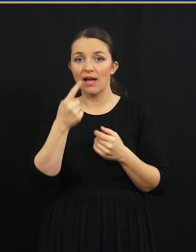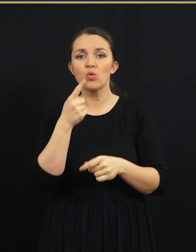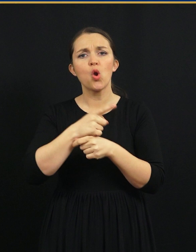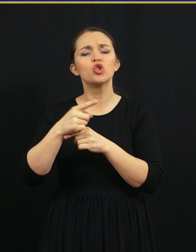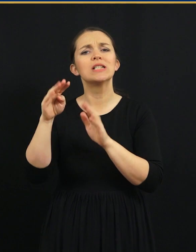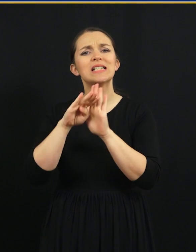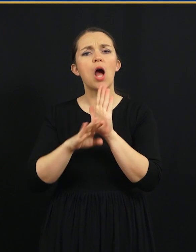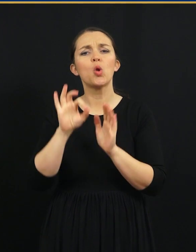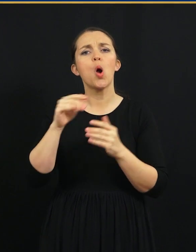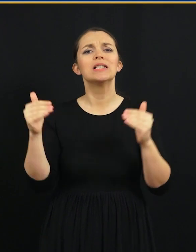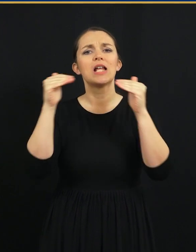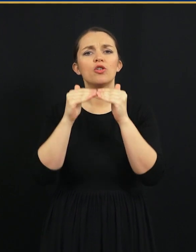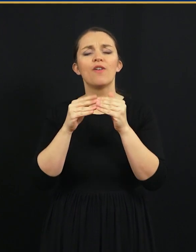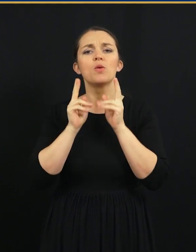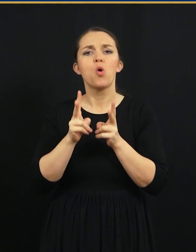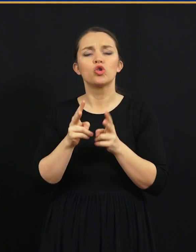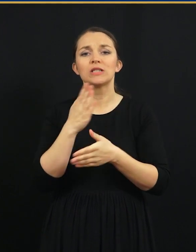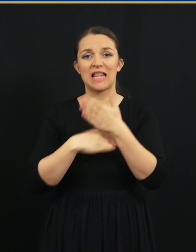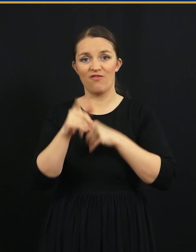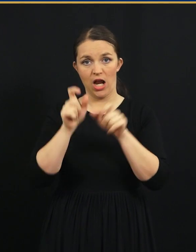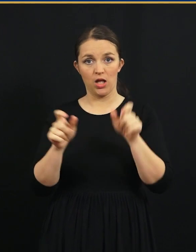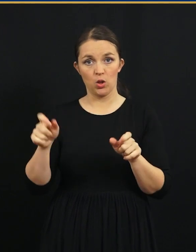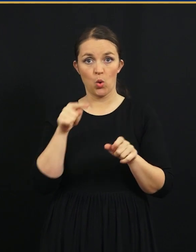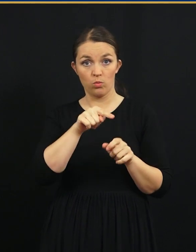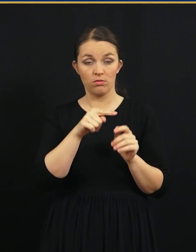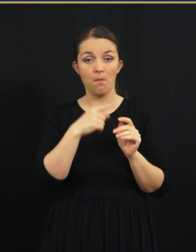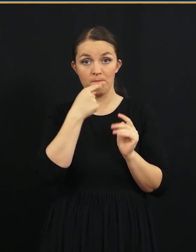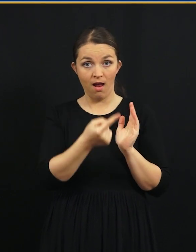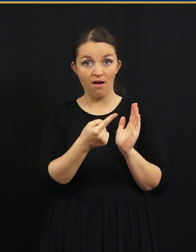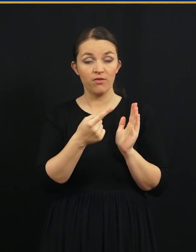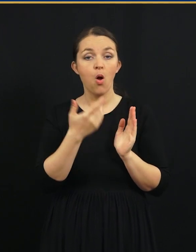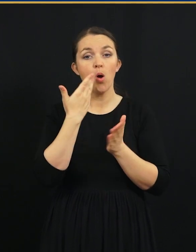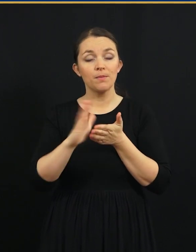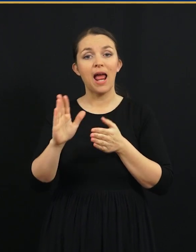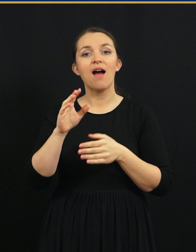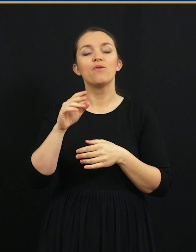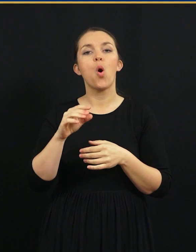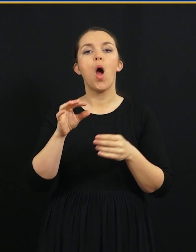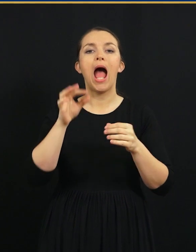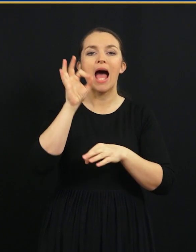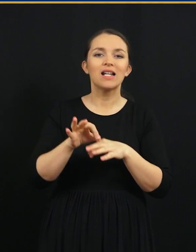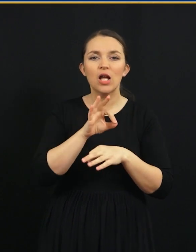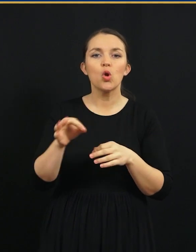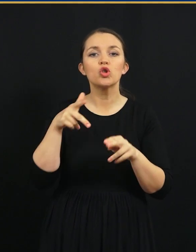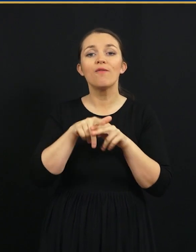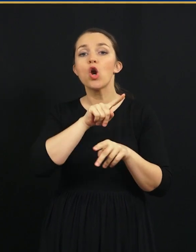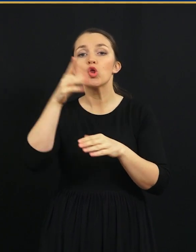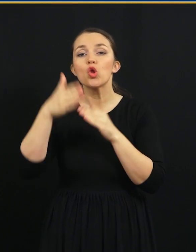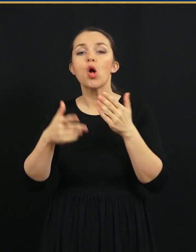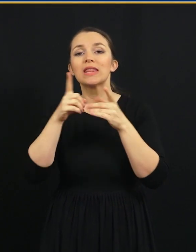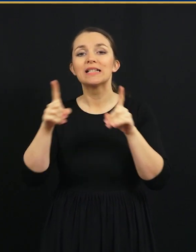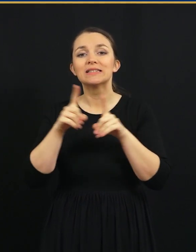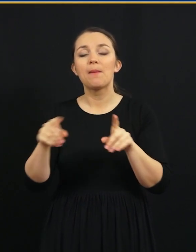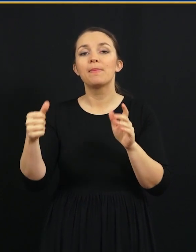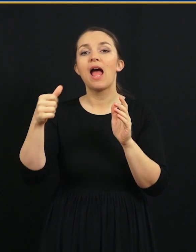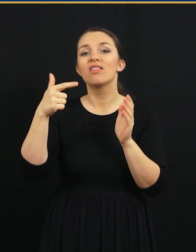izpostavil določila zakona o izenačevanju možnosti invalidov, ki predpisujejo odpravo arhitektonskih ovir do